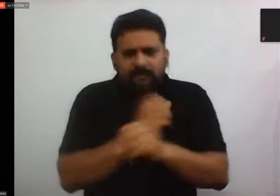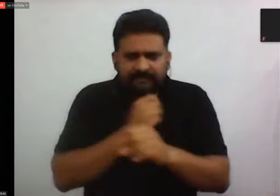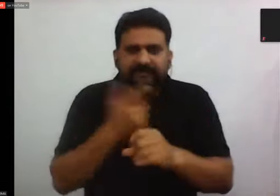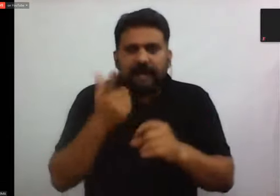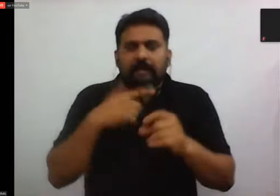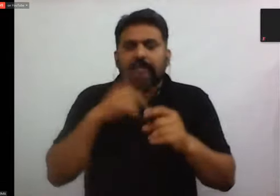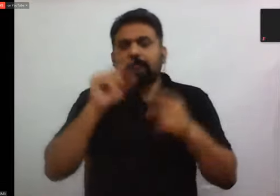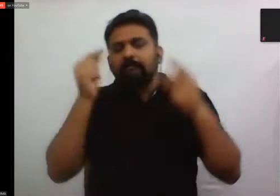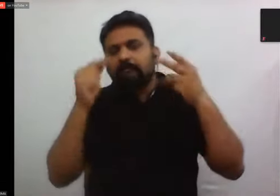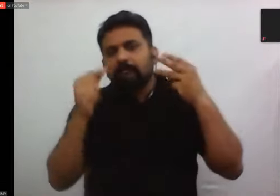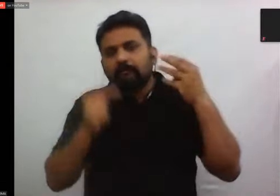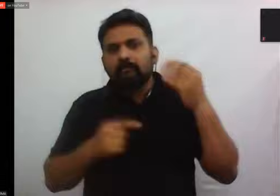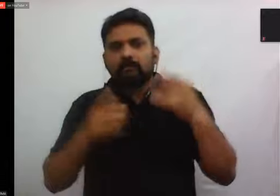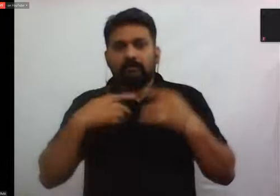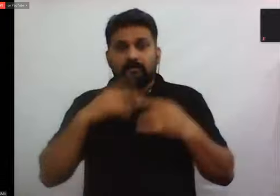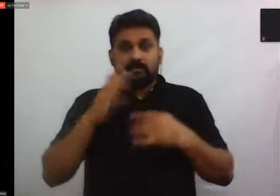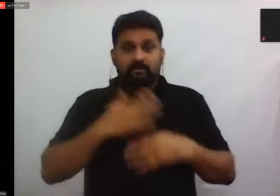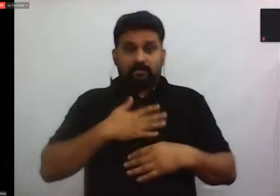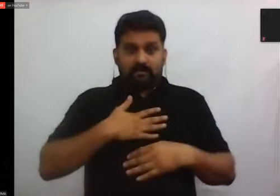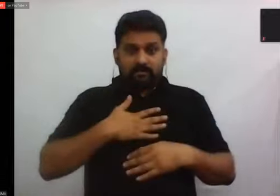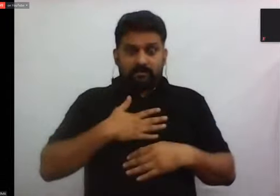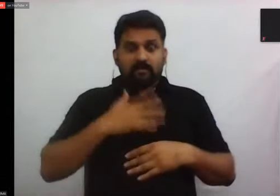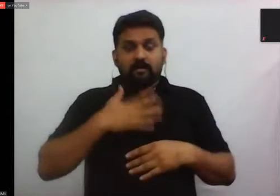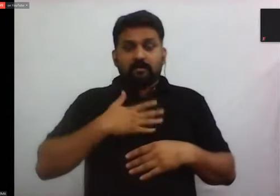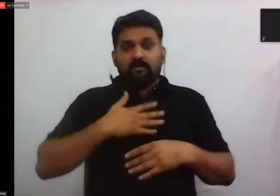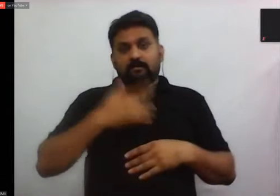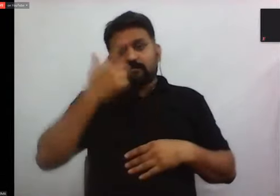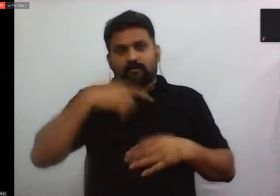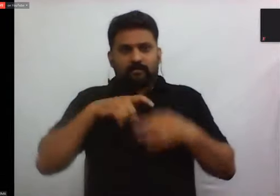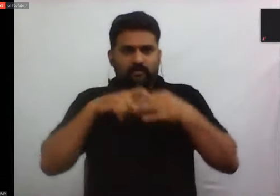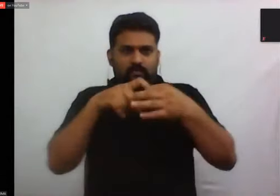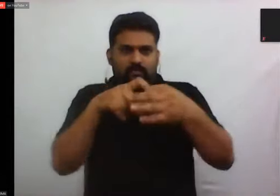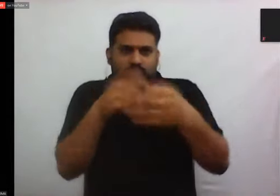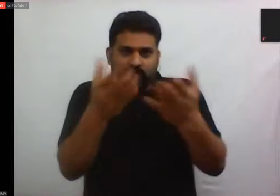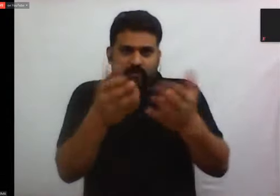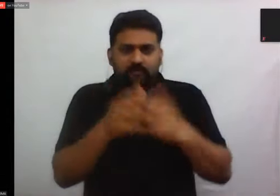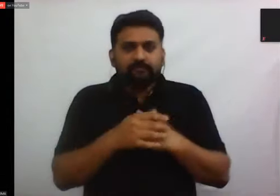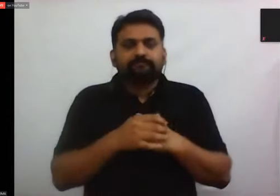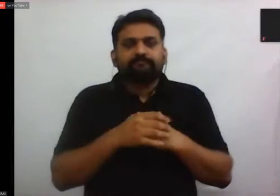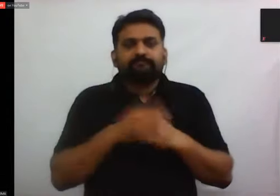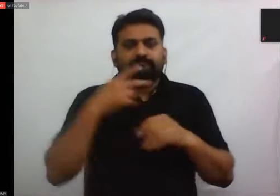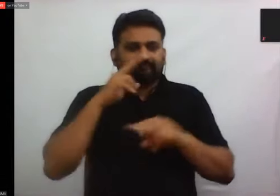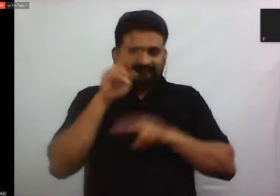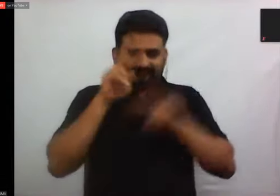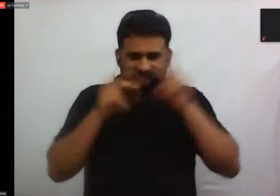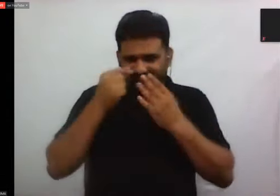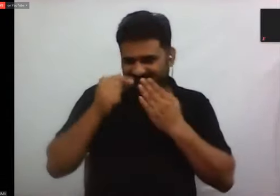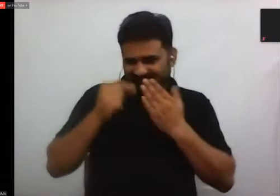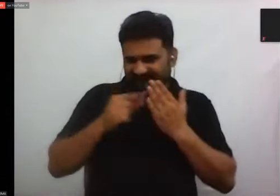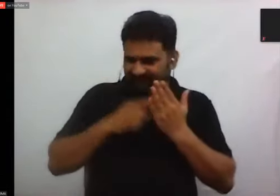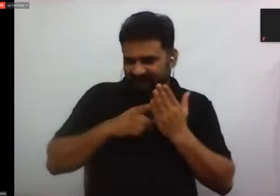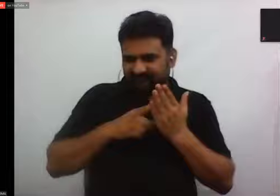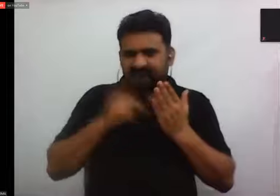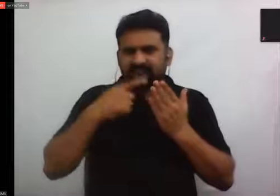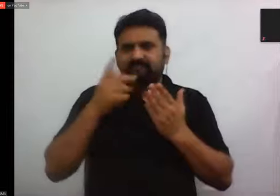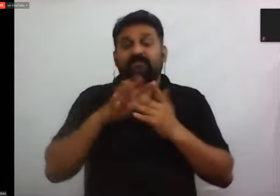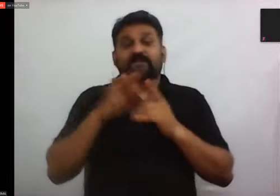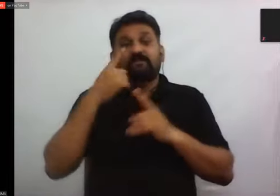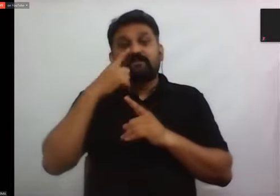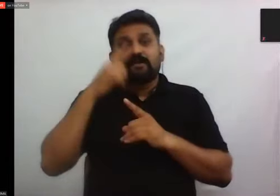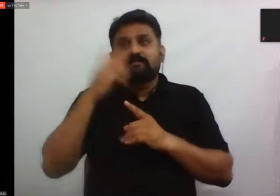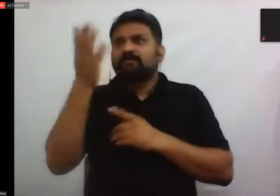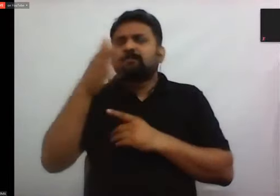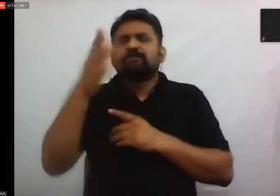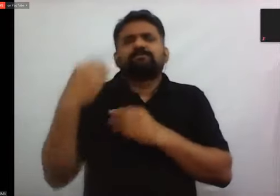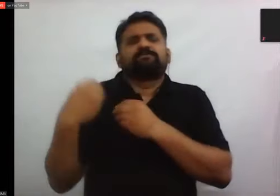चीजों में तो मेरा एक अपना सवाल है कि जब हम विजन असेसमेंट वगैरह करते तो इसमें एज ए पेरेंट्स का क्या रोल